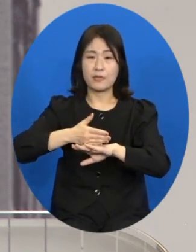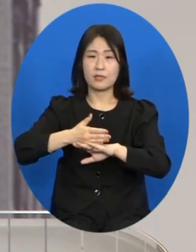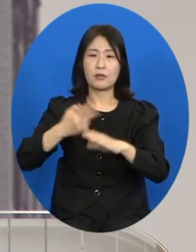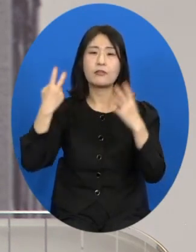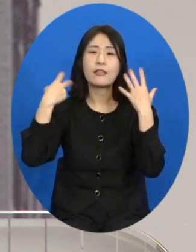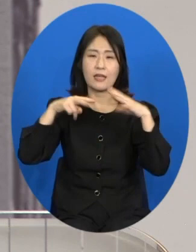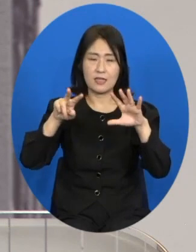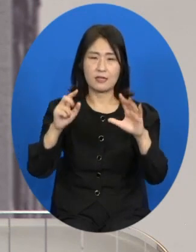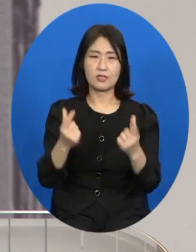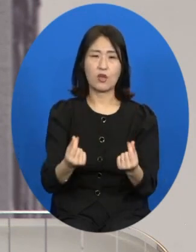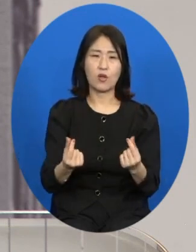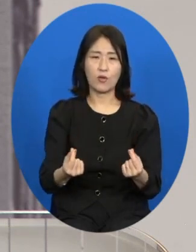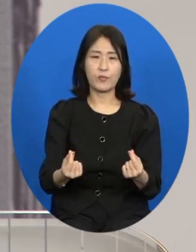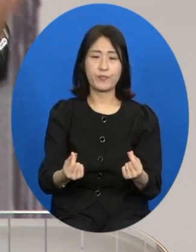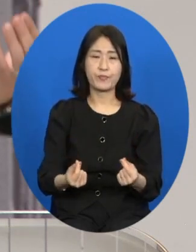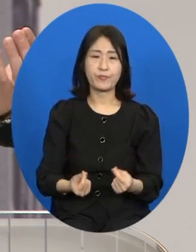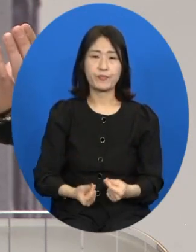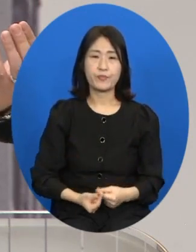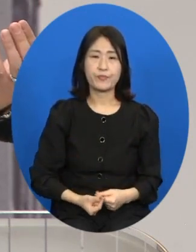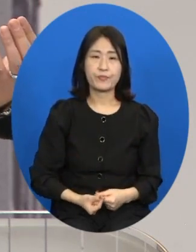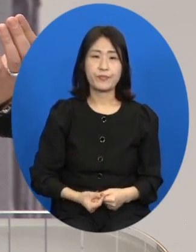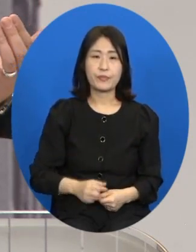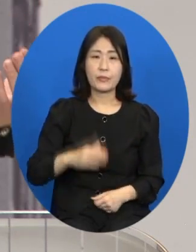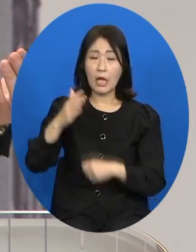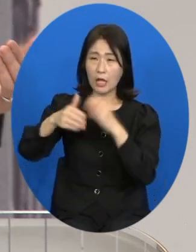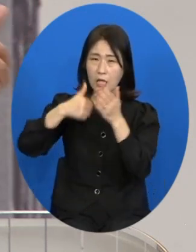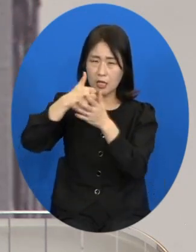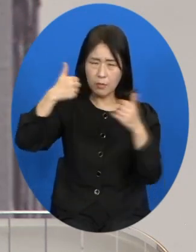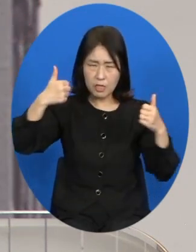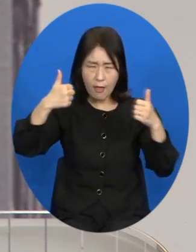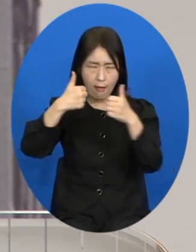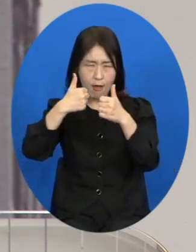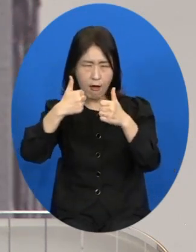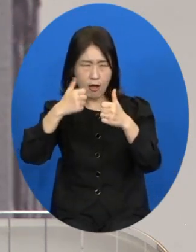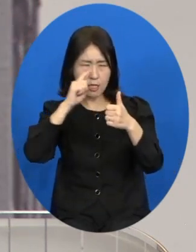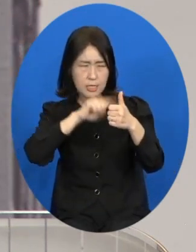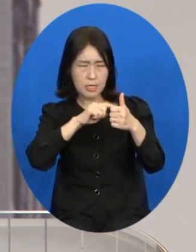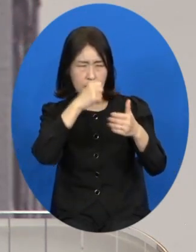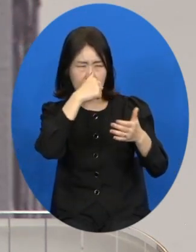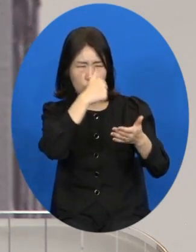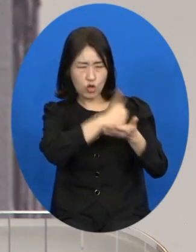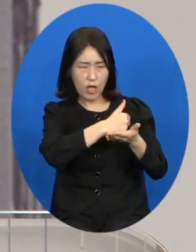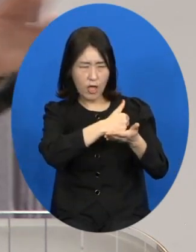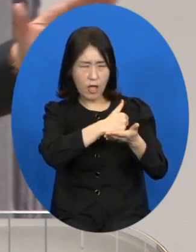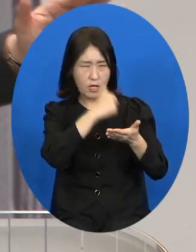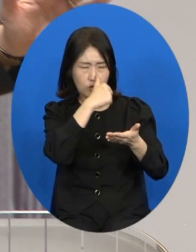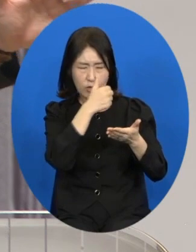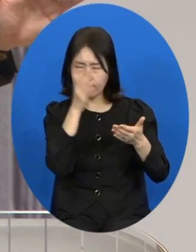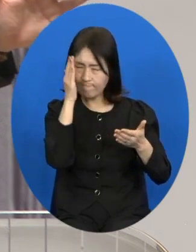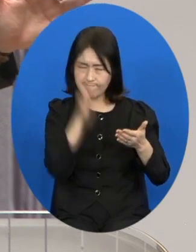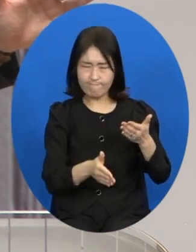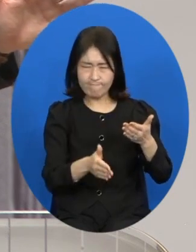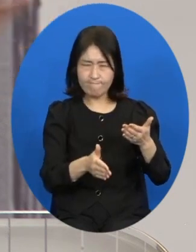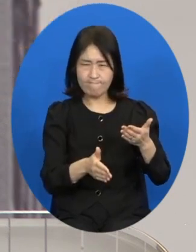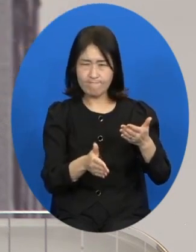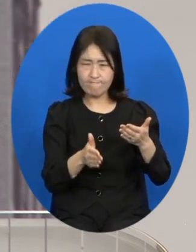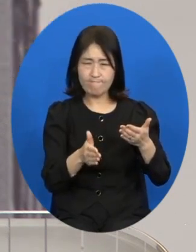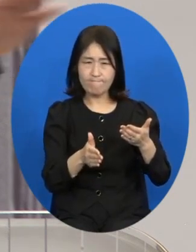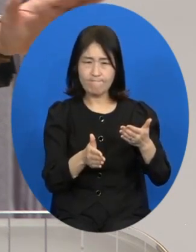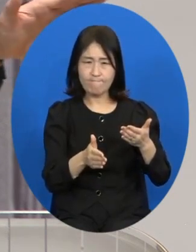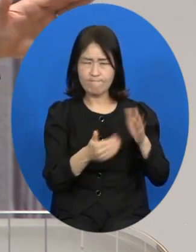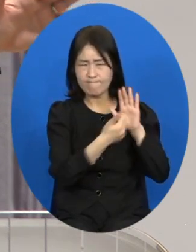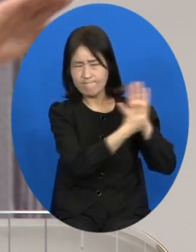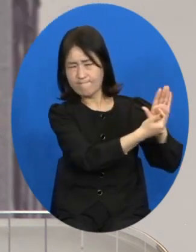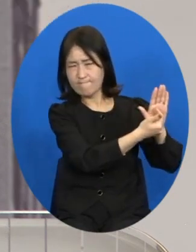다니엘 그다음에 또한 하을 대하는 이들의에 해서는이는 닦어요이 타협할 수 없습니다 선을